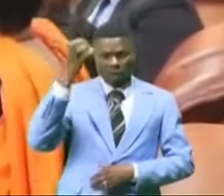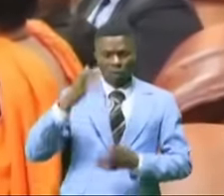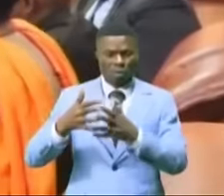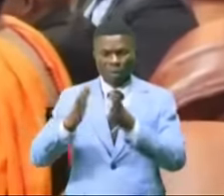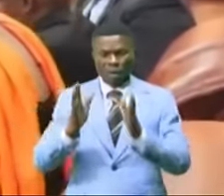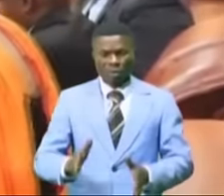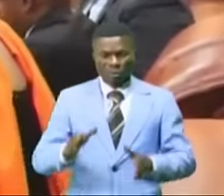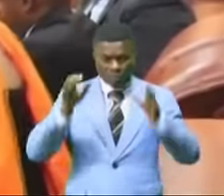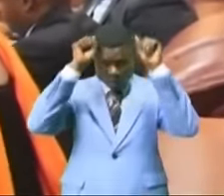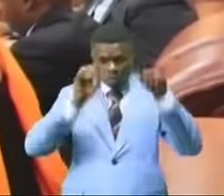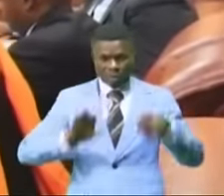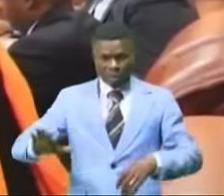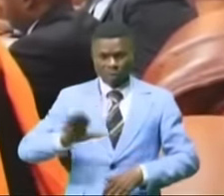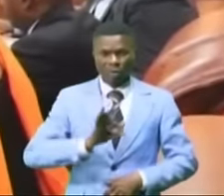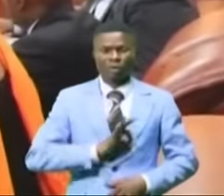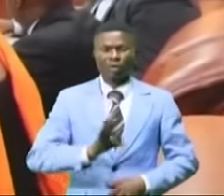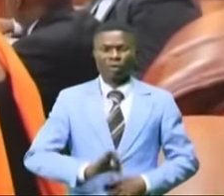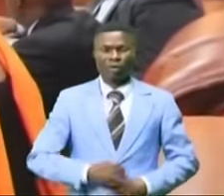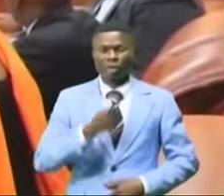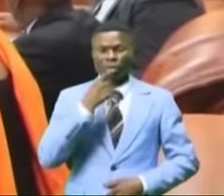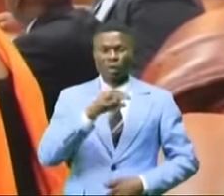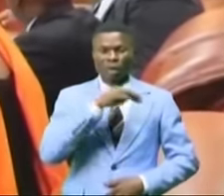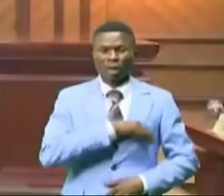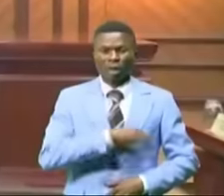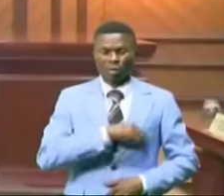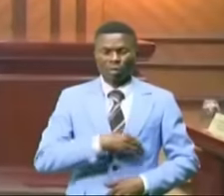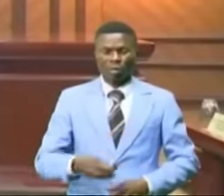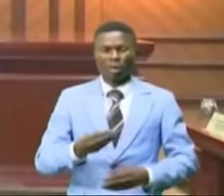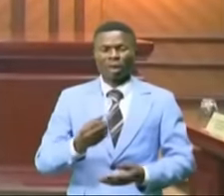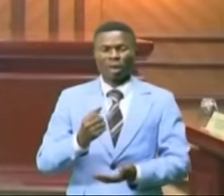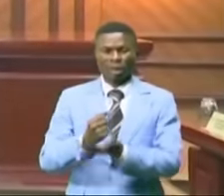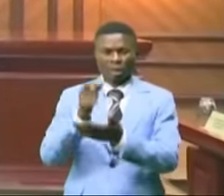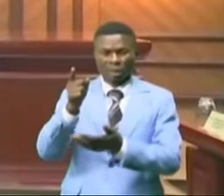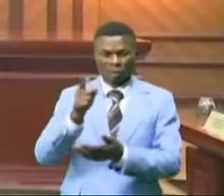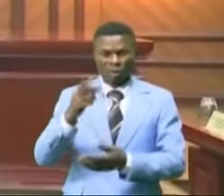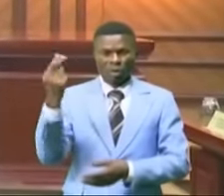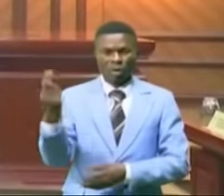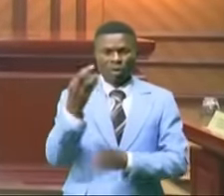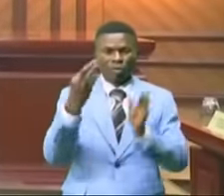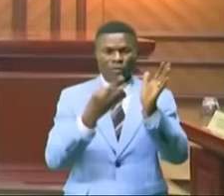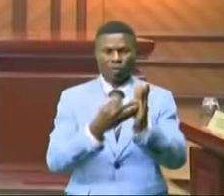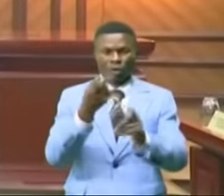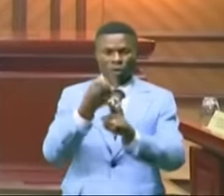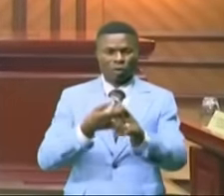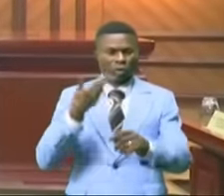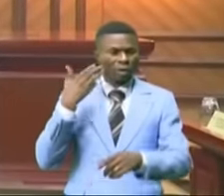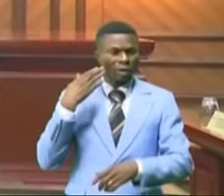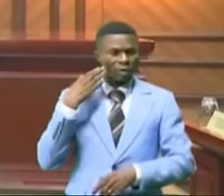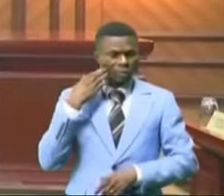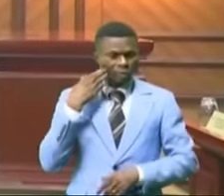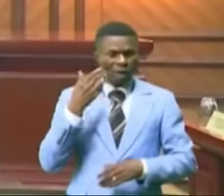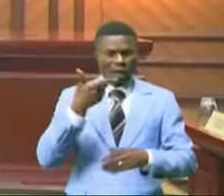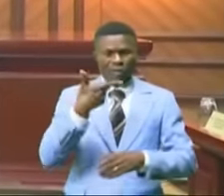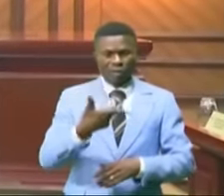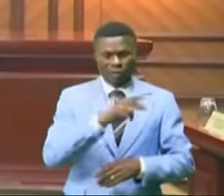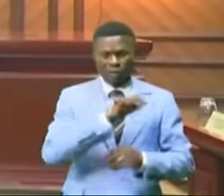de la République a évoqué les missions qui l'ont conduite du 28 février au 5 mars 2024,